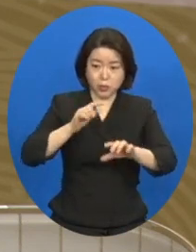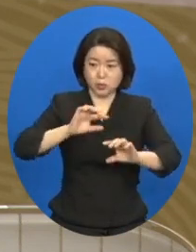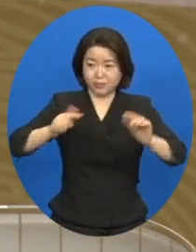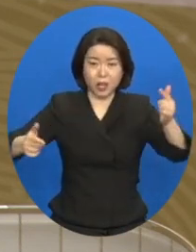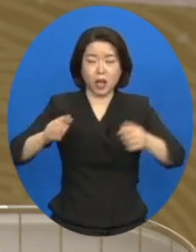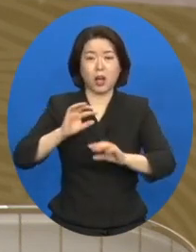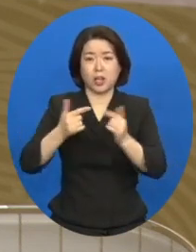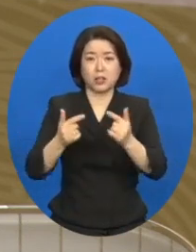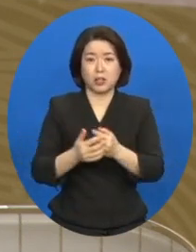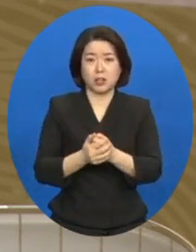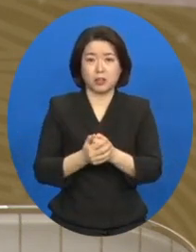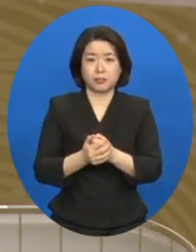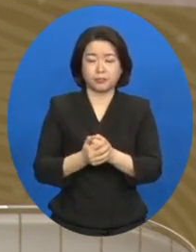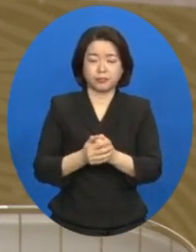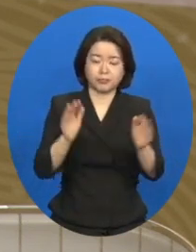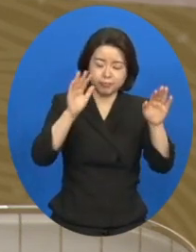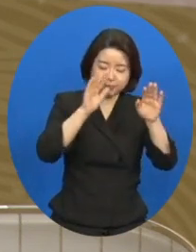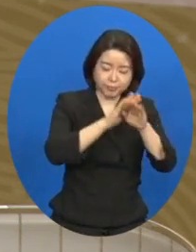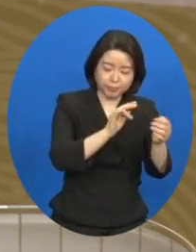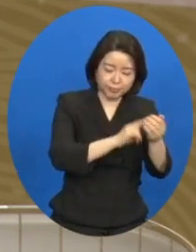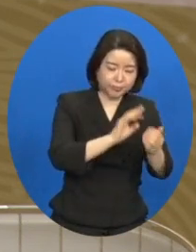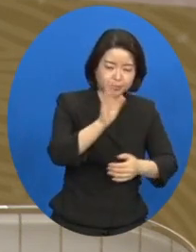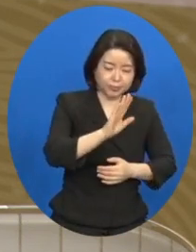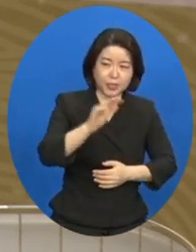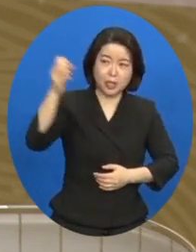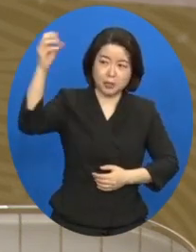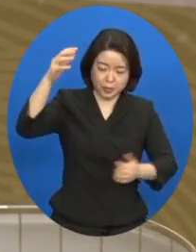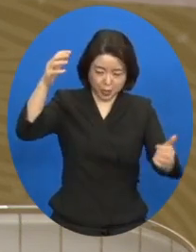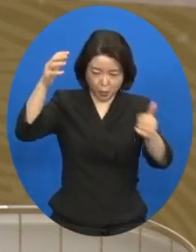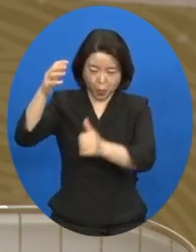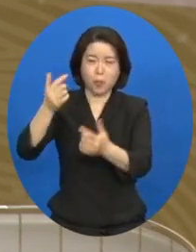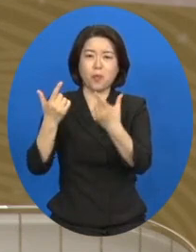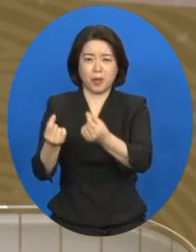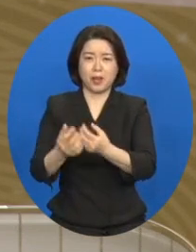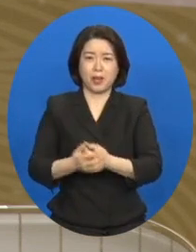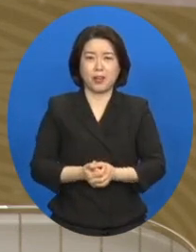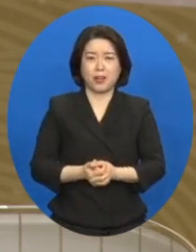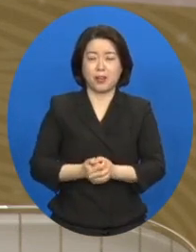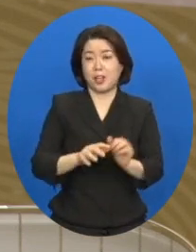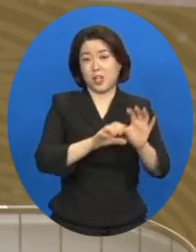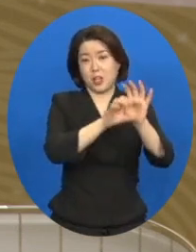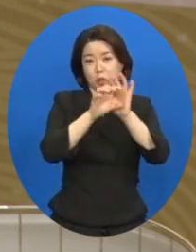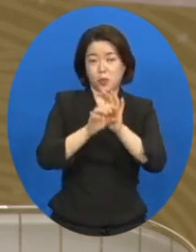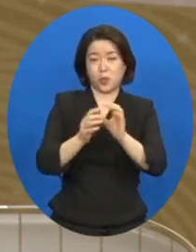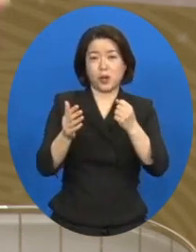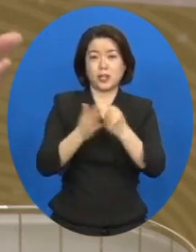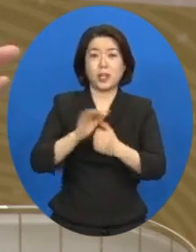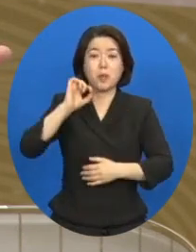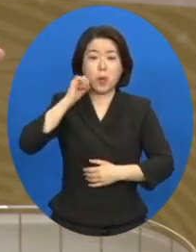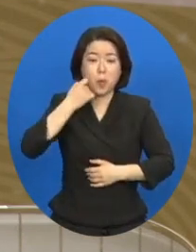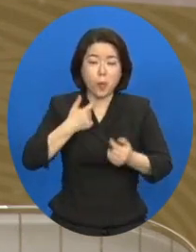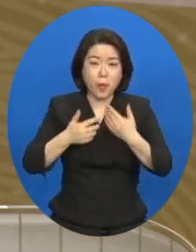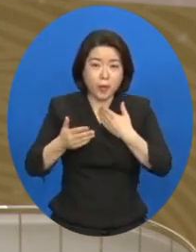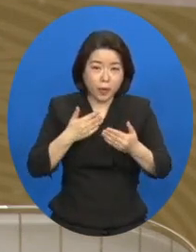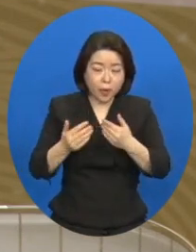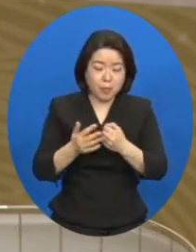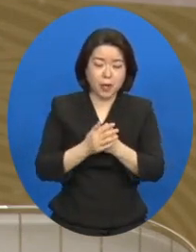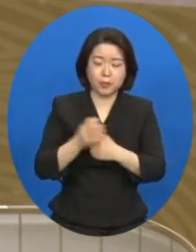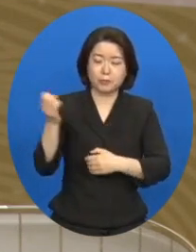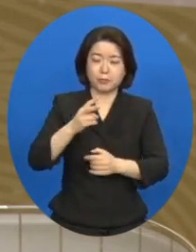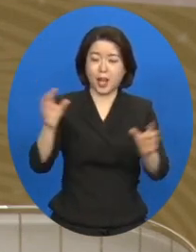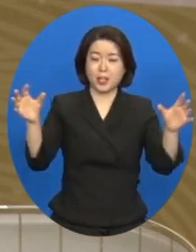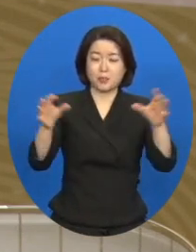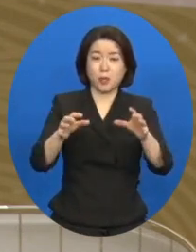어둠에 숨지 않고 빛 가운데 나오는 거예요. 코로나19로 인해서 어려움을 겪고 다시 이제 모여